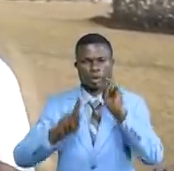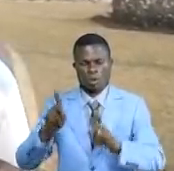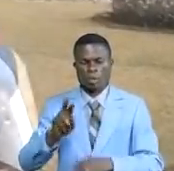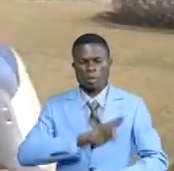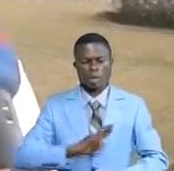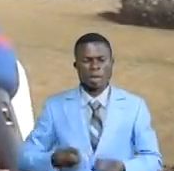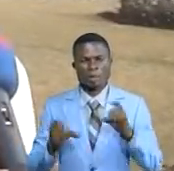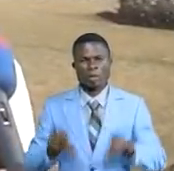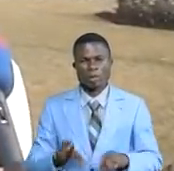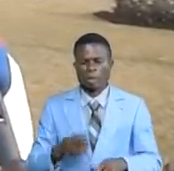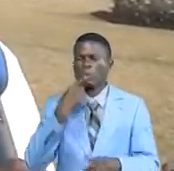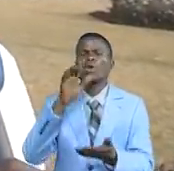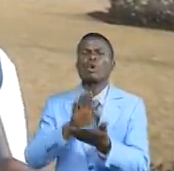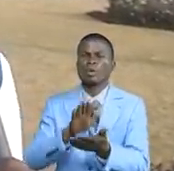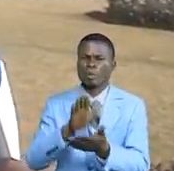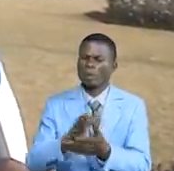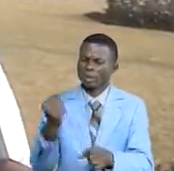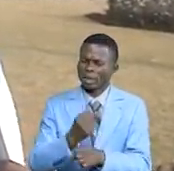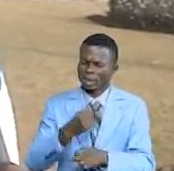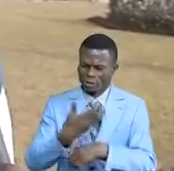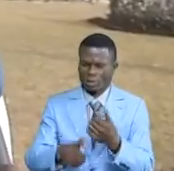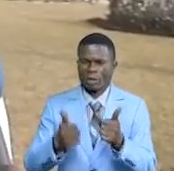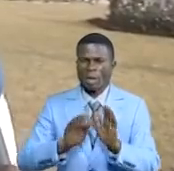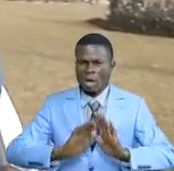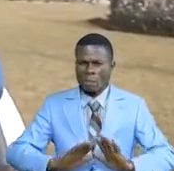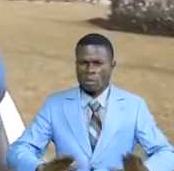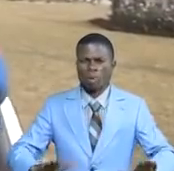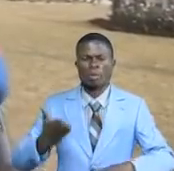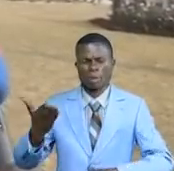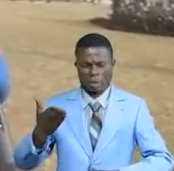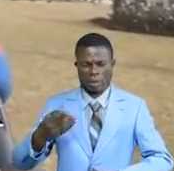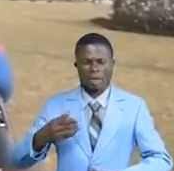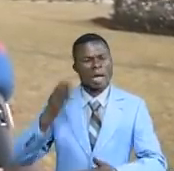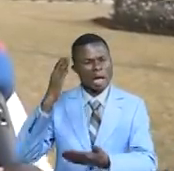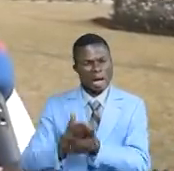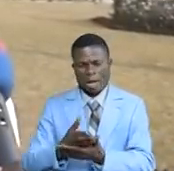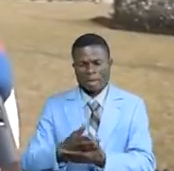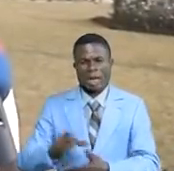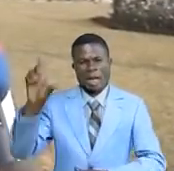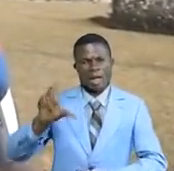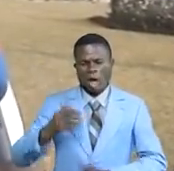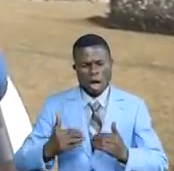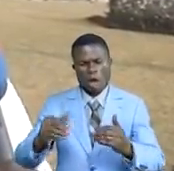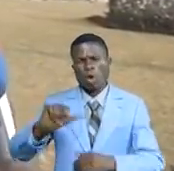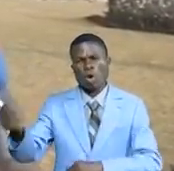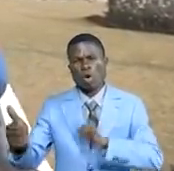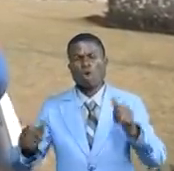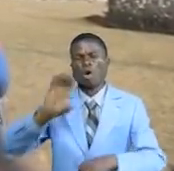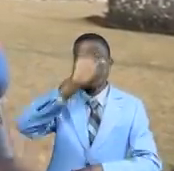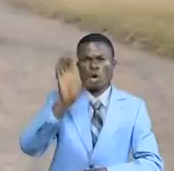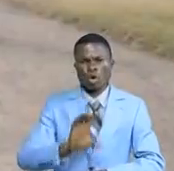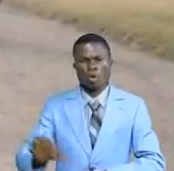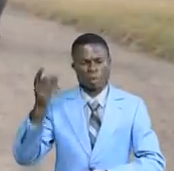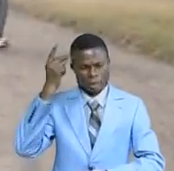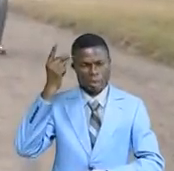RDC. Nous félicitons vraiment cet acte, que cela vraiment ne soit pas limité ici, que ça continue vraiment pour d'autres